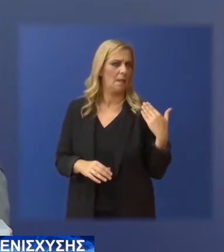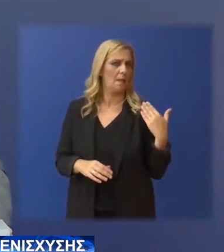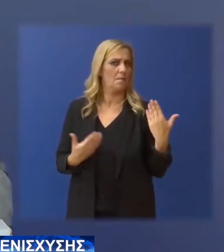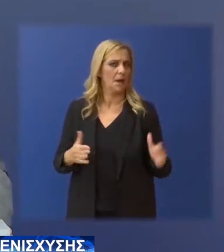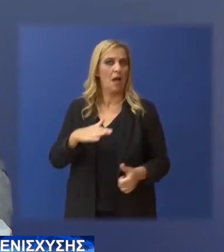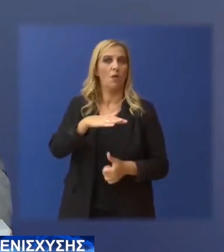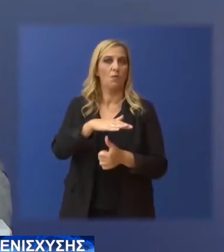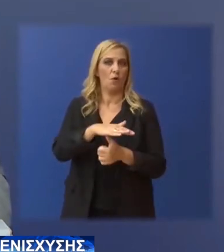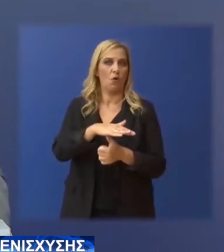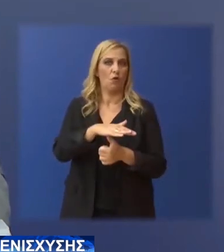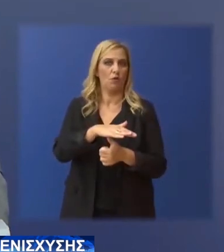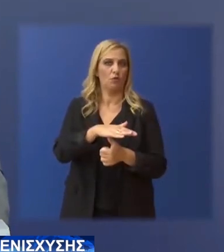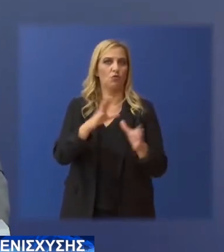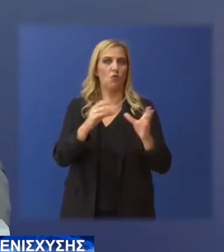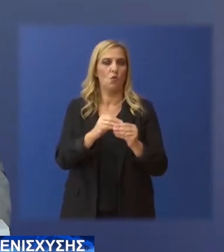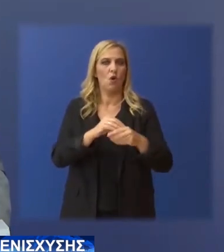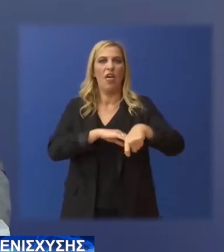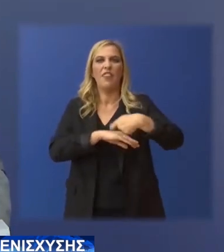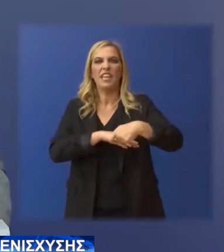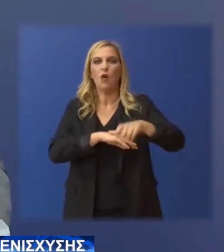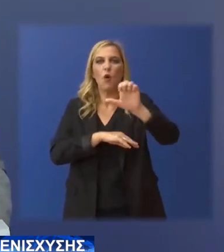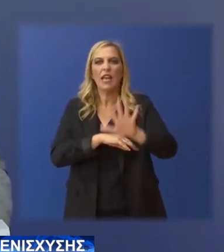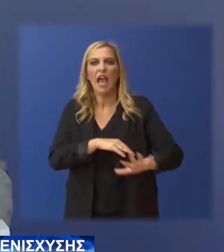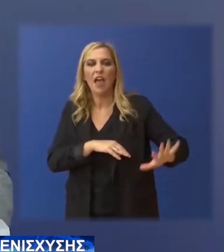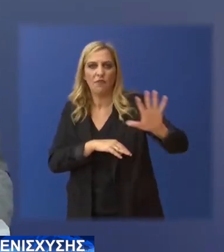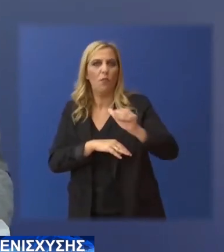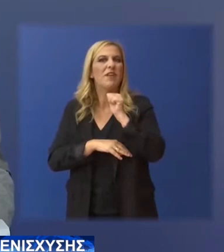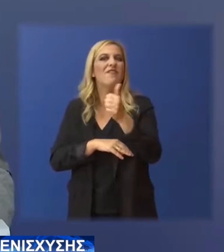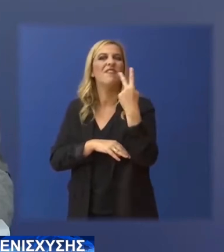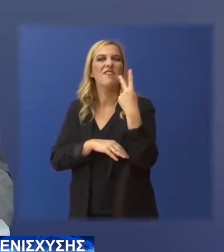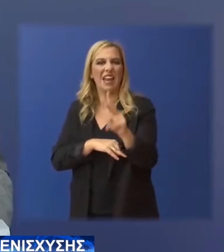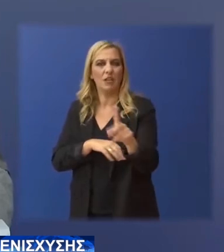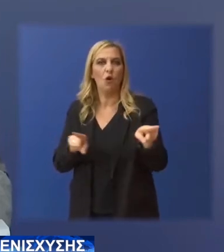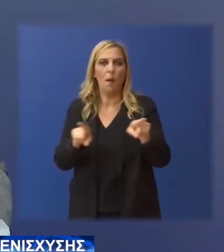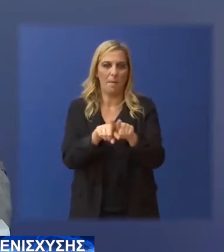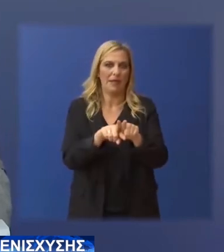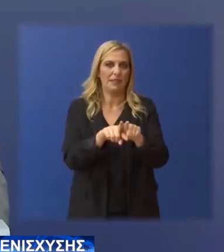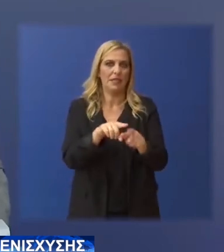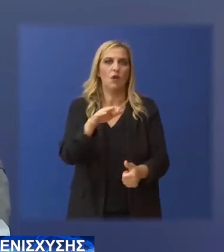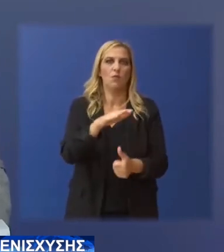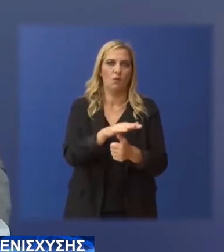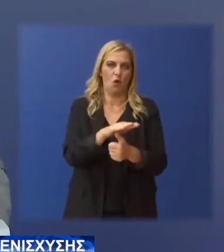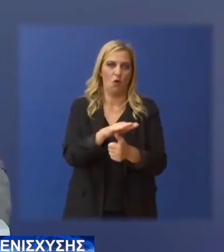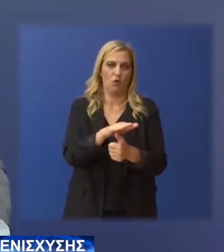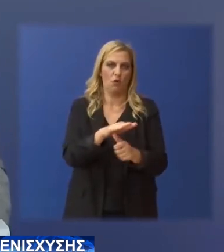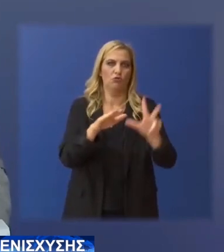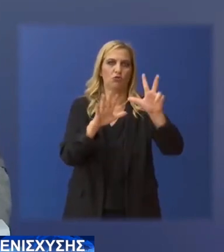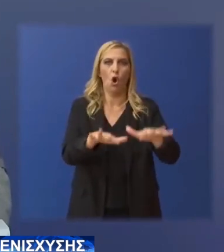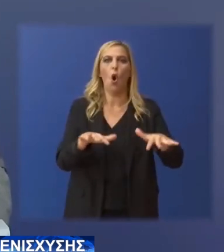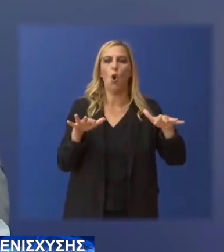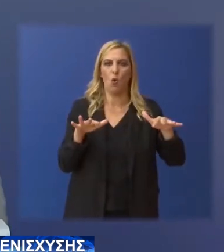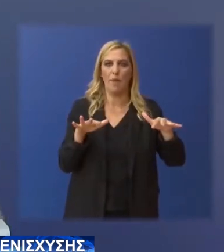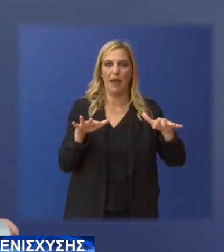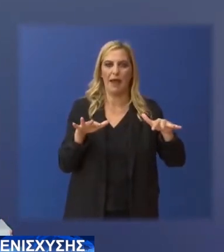Εθνικής Οικονομίας και Οικονομικών για εξάμηνη αναστολή πράξεων αναγκαστικής εκτέλεσης επί της κινητής ή